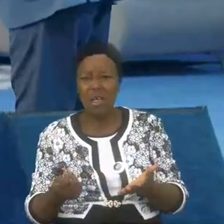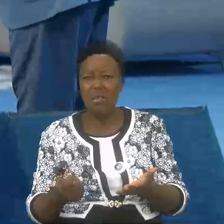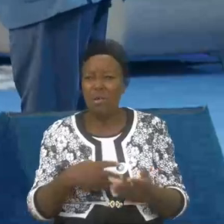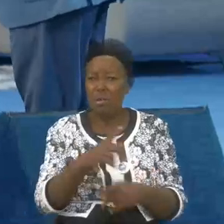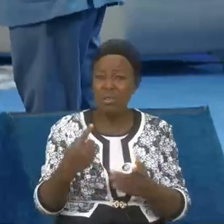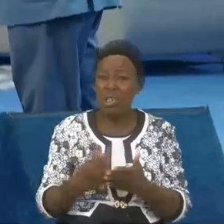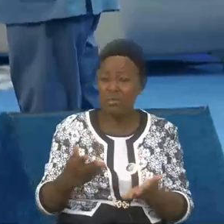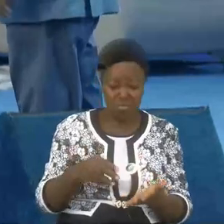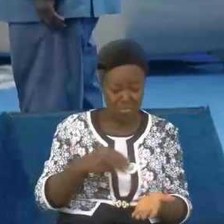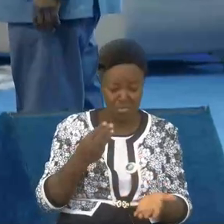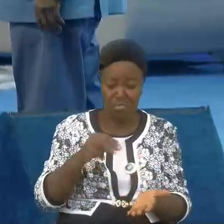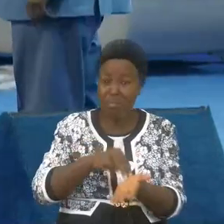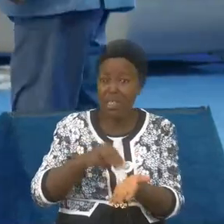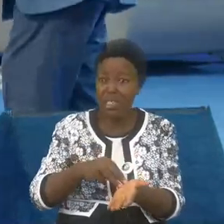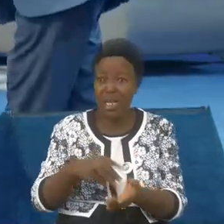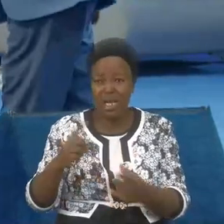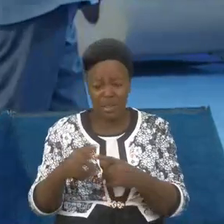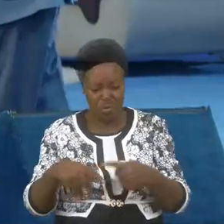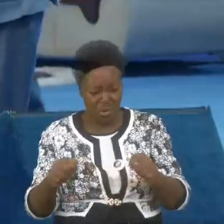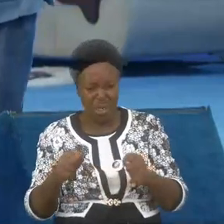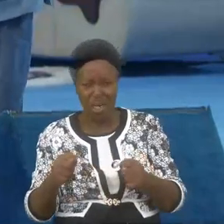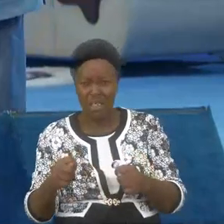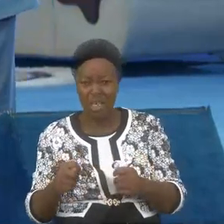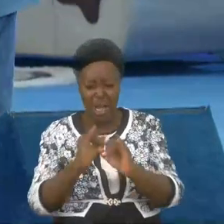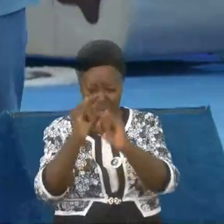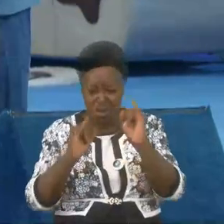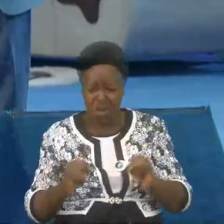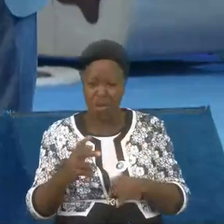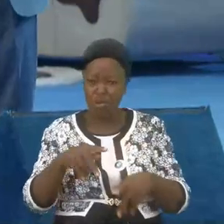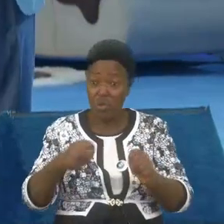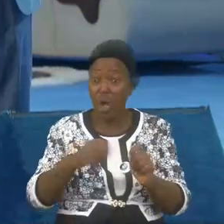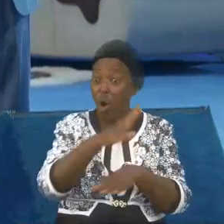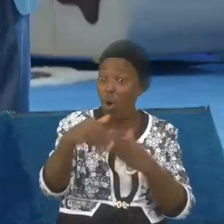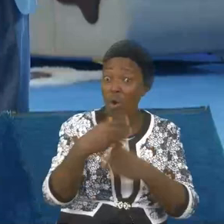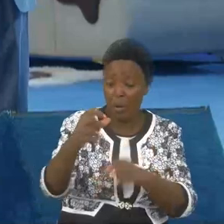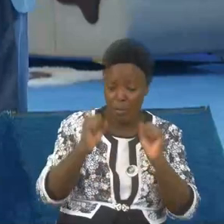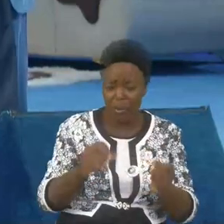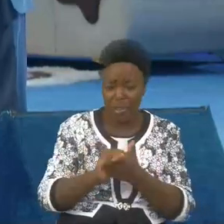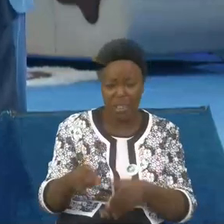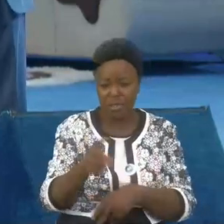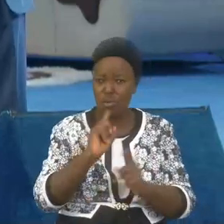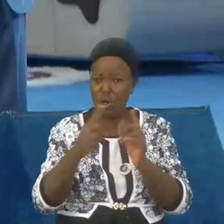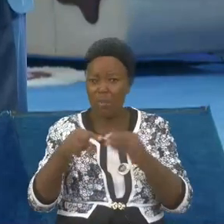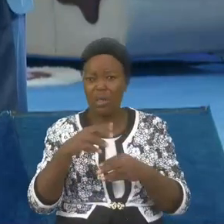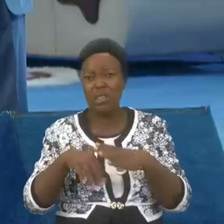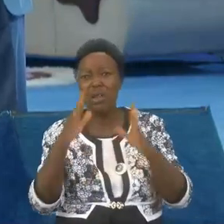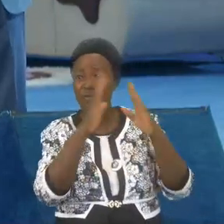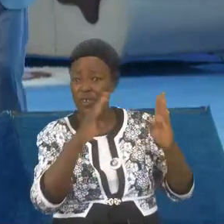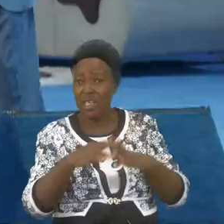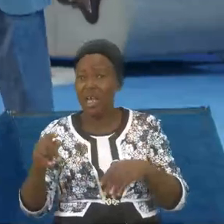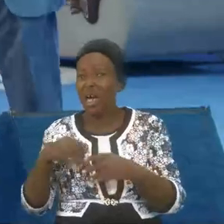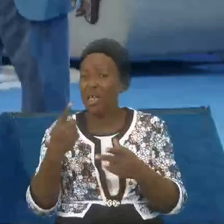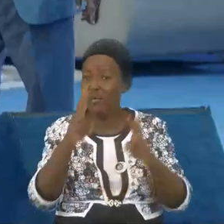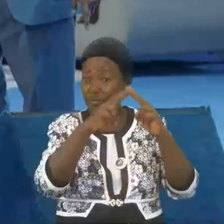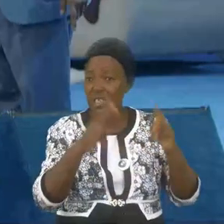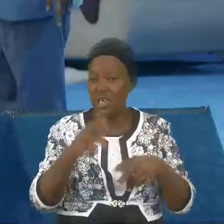la médecine traditionnelle, tu as essayé l'idolâtrie, tu as essayé toutes les puissances dont ils parlent au village, dans ta